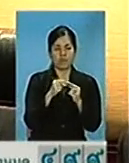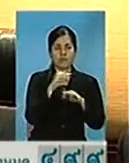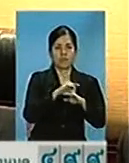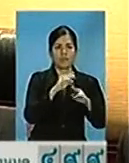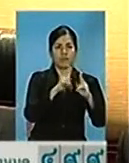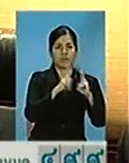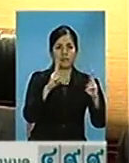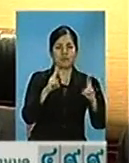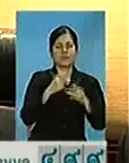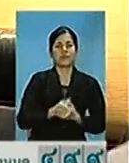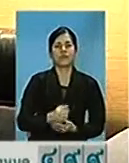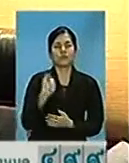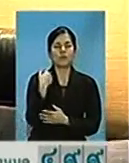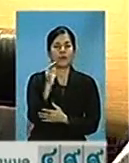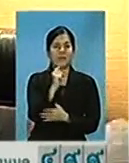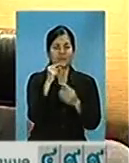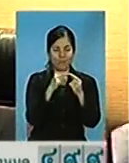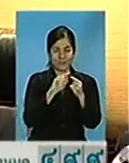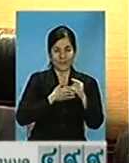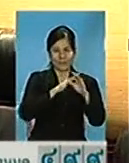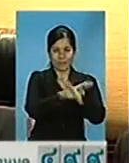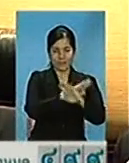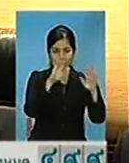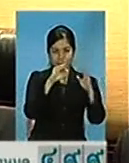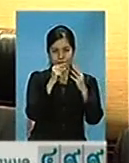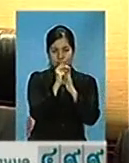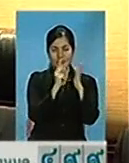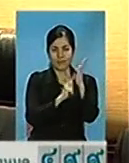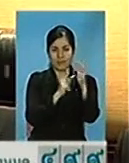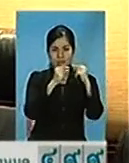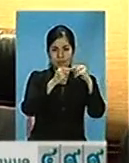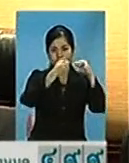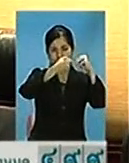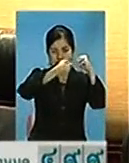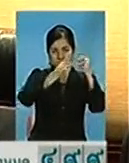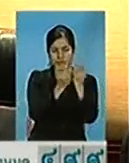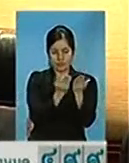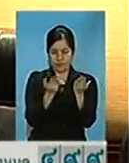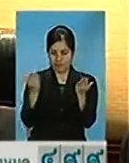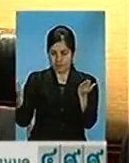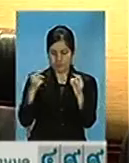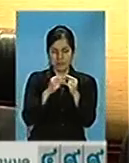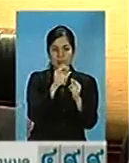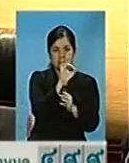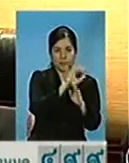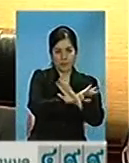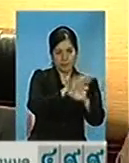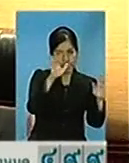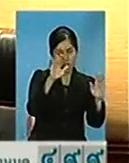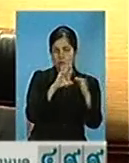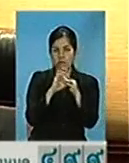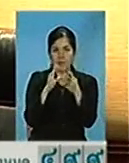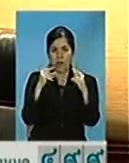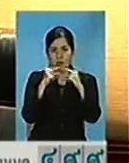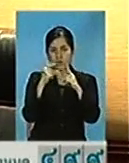ท่านประธานครับเราต้องยกเลิกกฎหมาย8ฉบับนะครับและใน8ฉบับนี้ไม่ได้พูดถึงเรื่องแรงงานเลยนะ